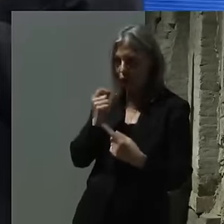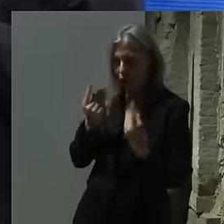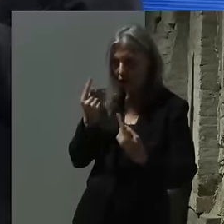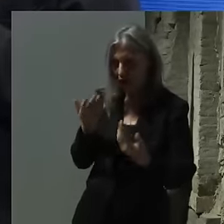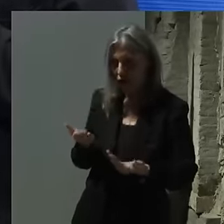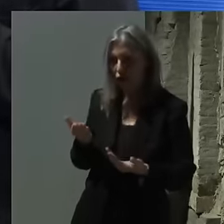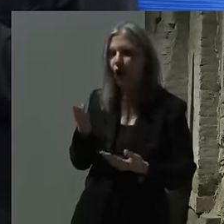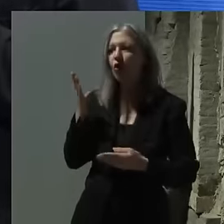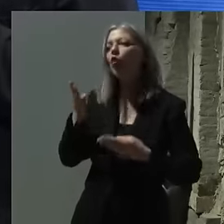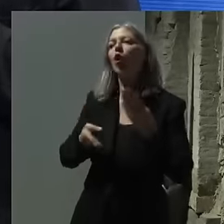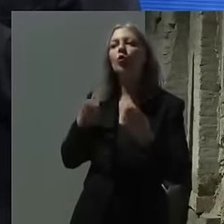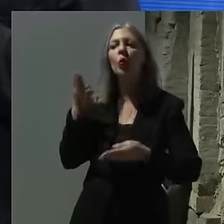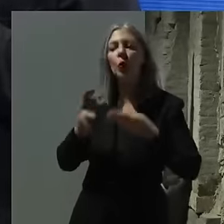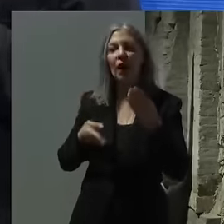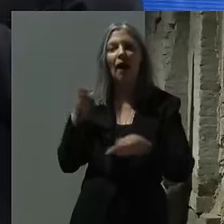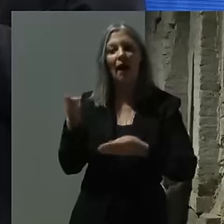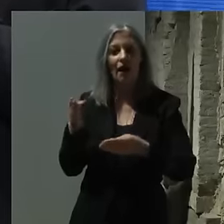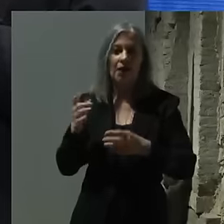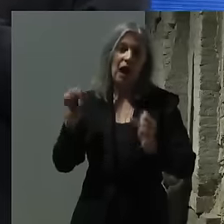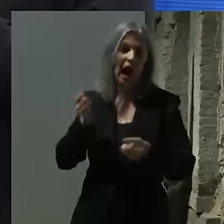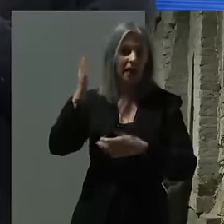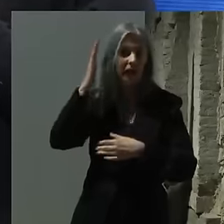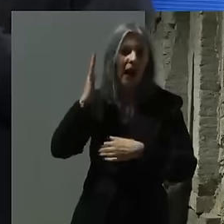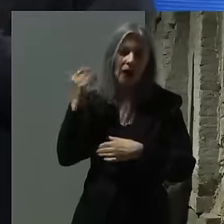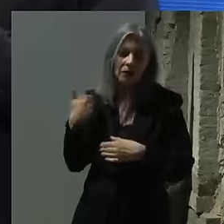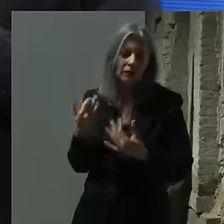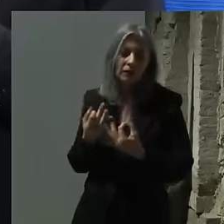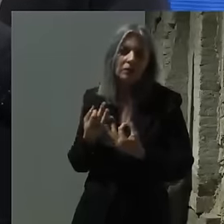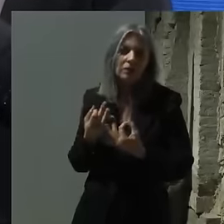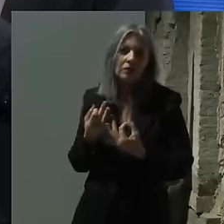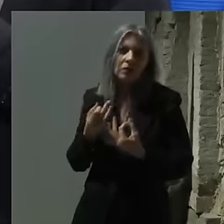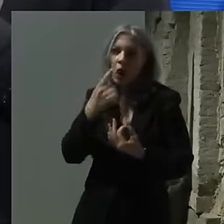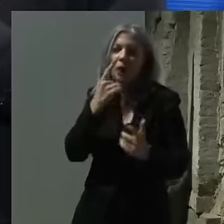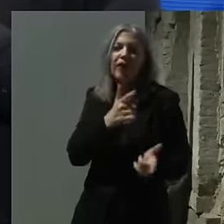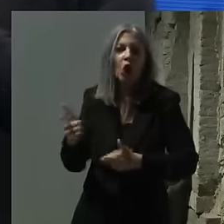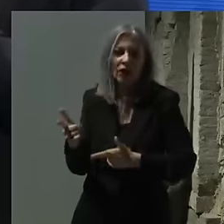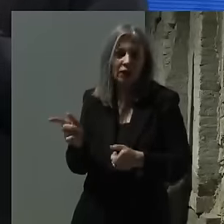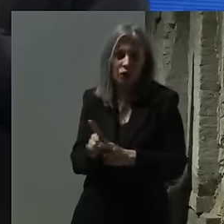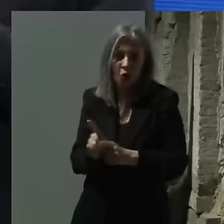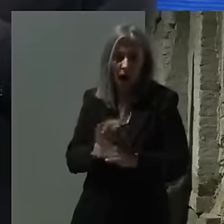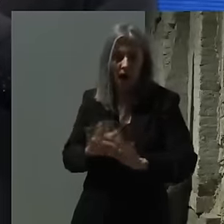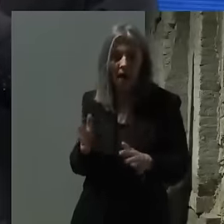diciamo, anni fa veniva praticata anche ai tempi del terrorismo, insomma, abbiamo avuto più di un